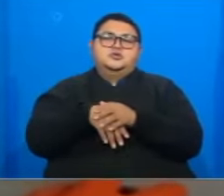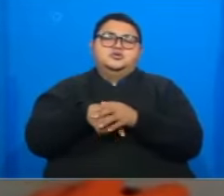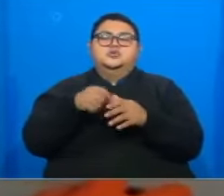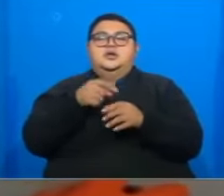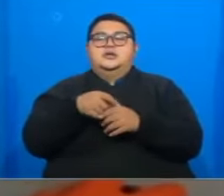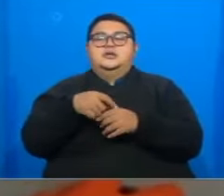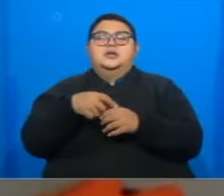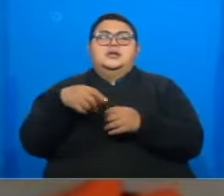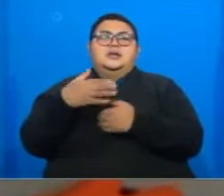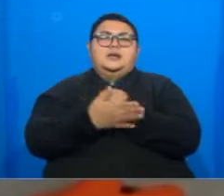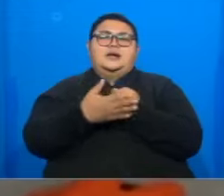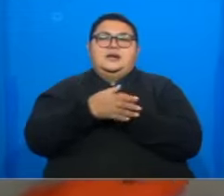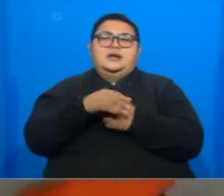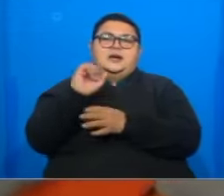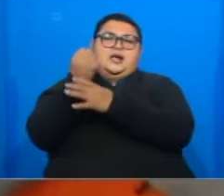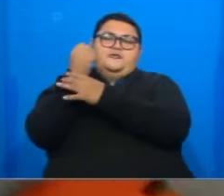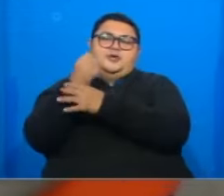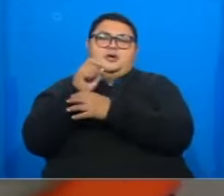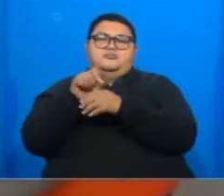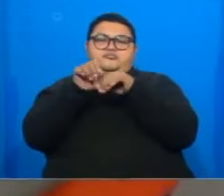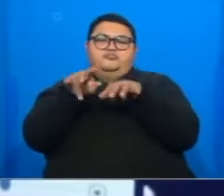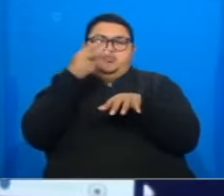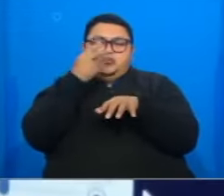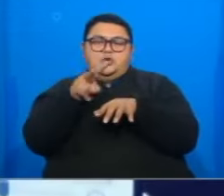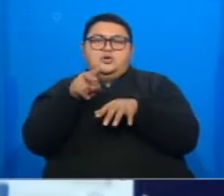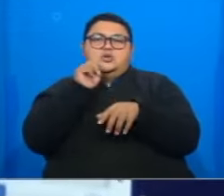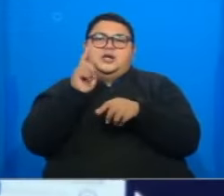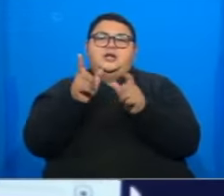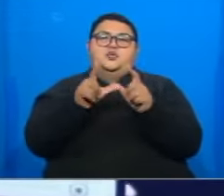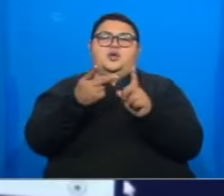Kenya, Rwanda, dan Uganda sehingga memicu perhatian khusus dari WHO.